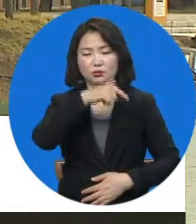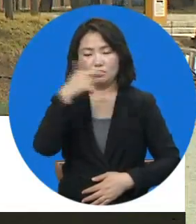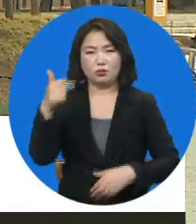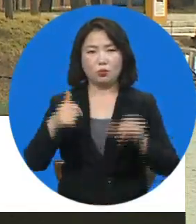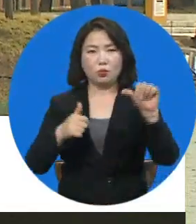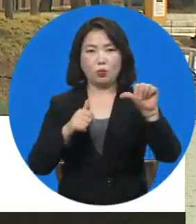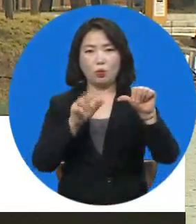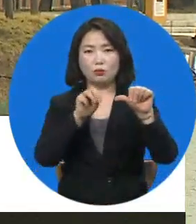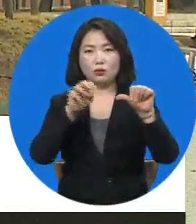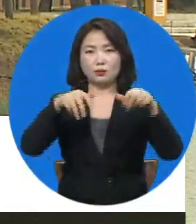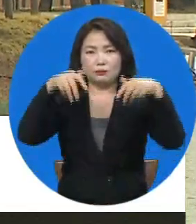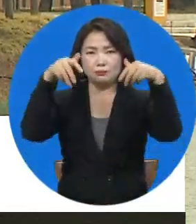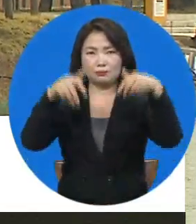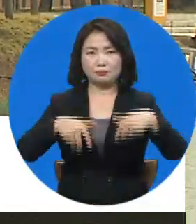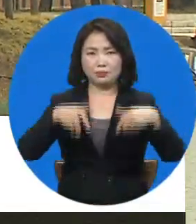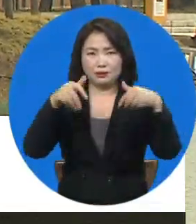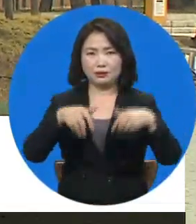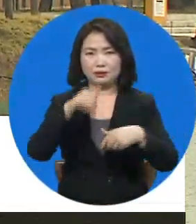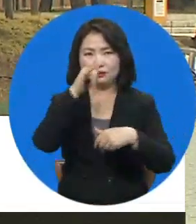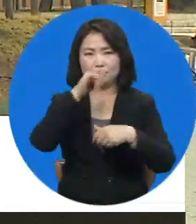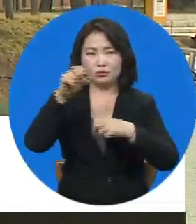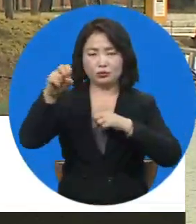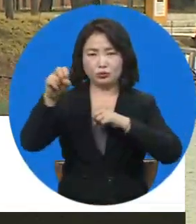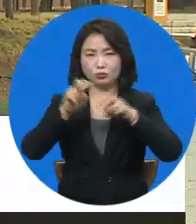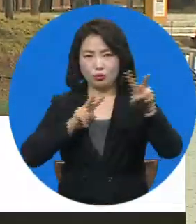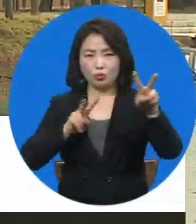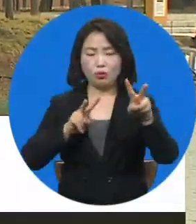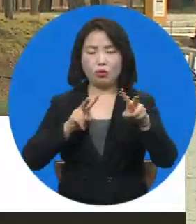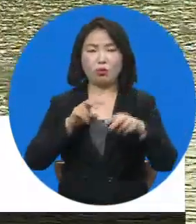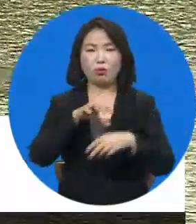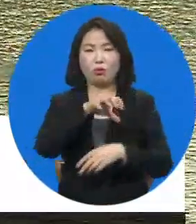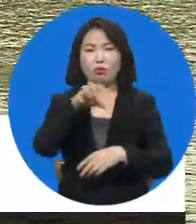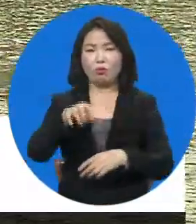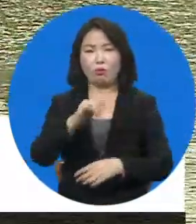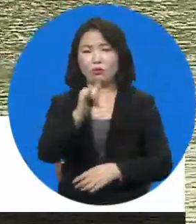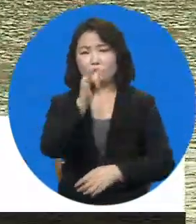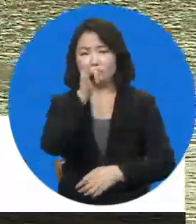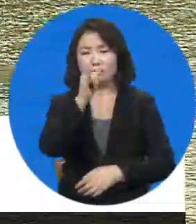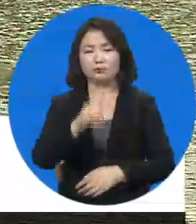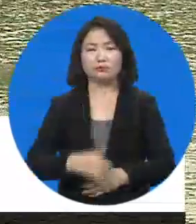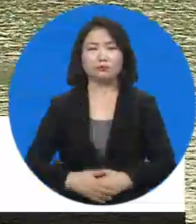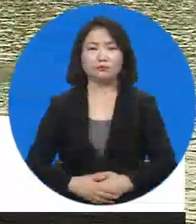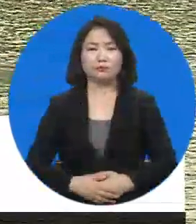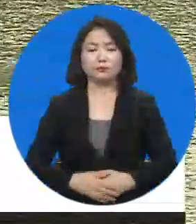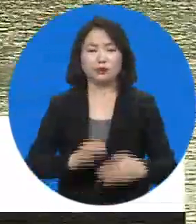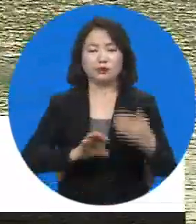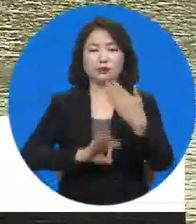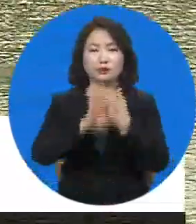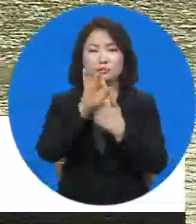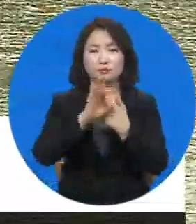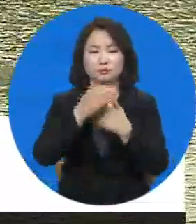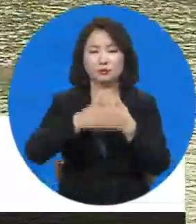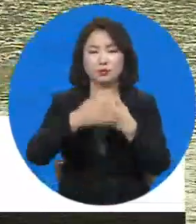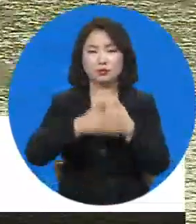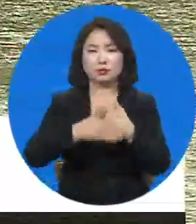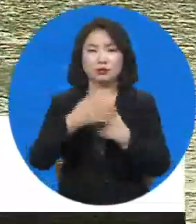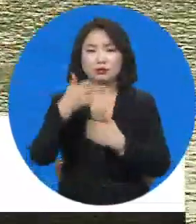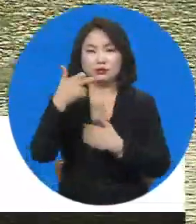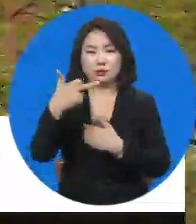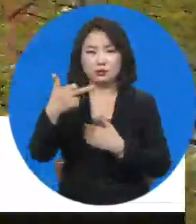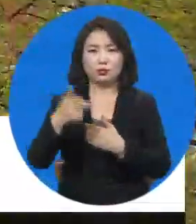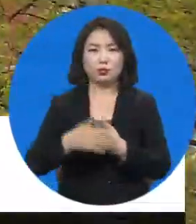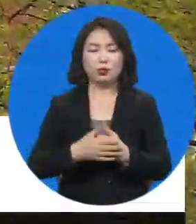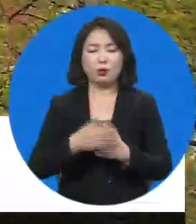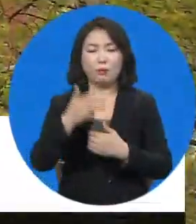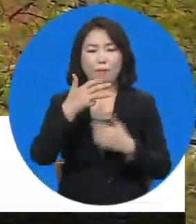저녁까지 5mm 안팎의 에 비가 예상되고 천둥 번개가 치는 곳도 있겠습니다 아침 최저기온은 대구 17 또